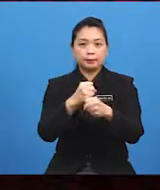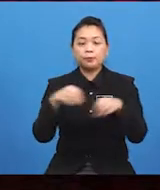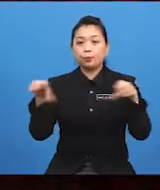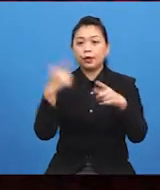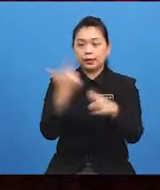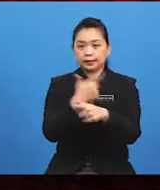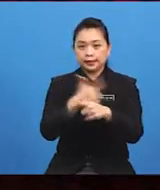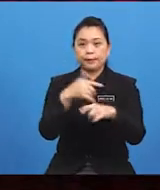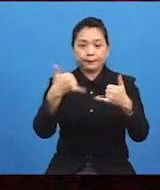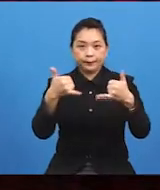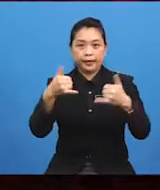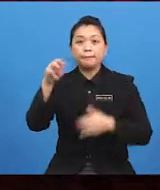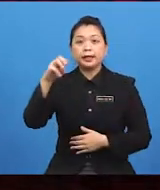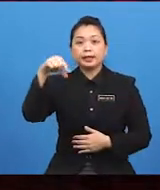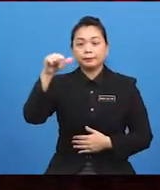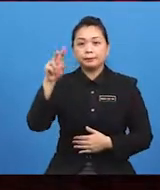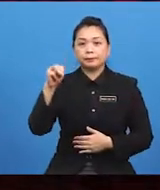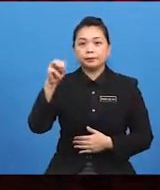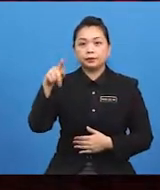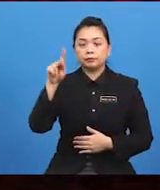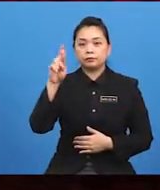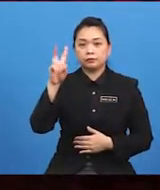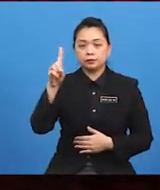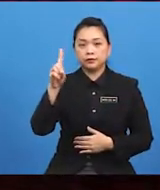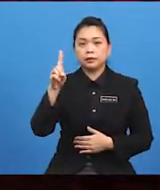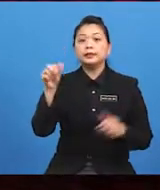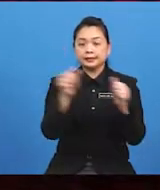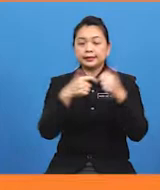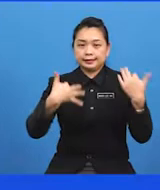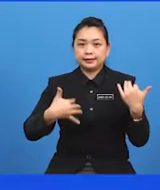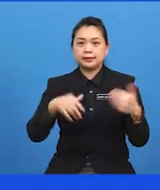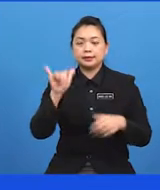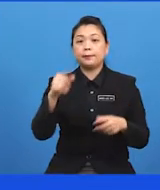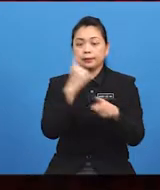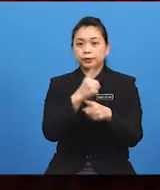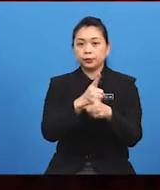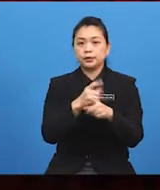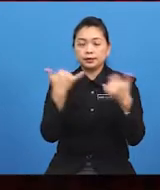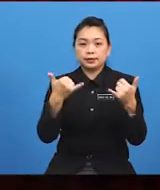dapat membuat latihan memainkan makam kud ini dengan pitch dan penjarian yang betul.